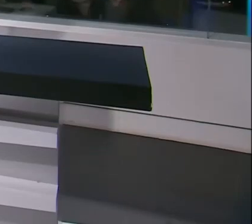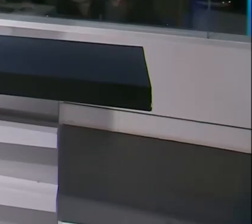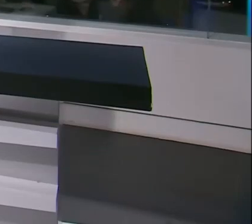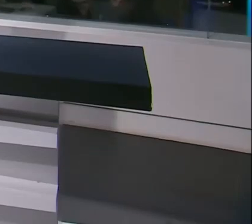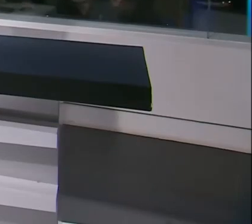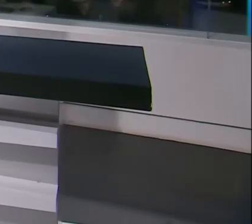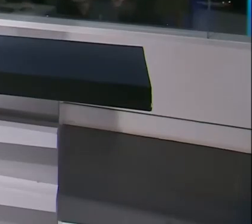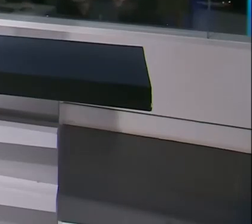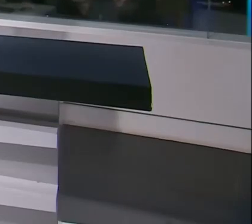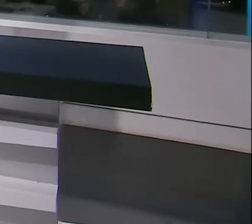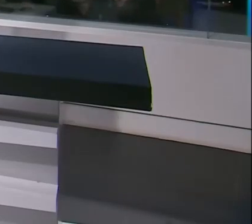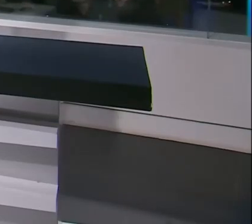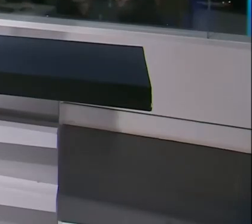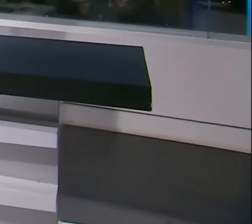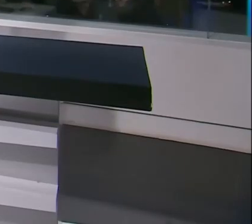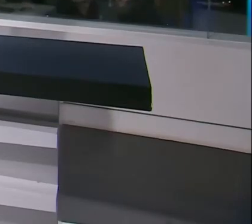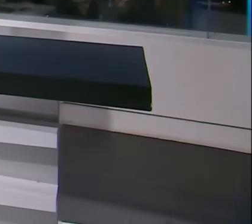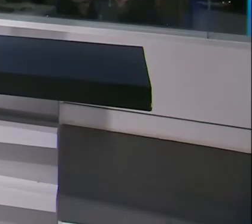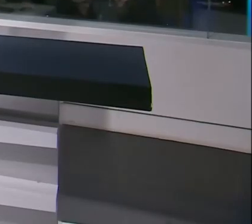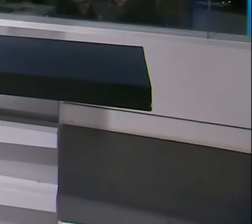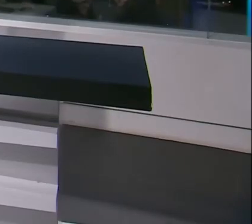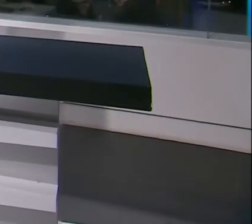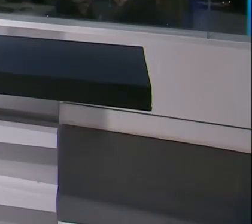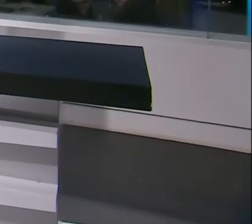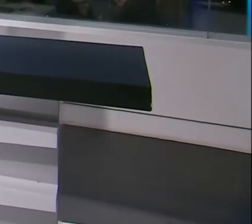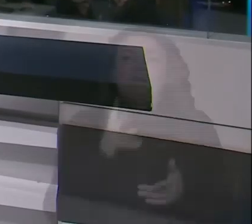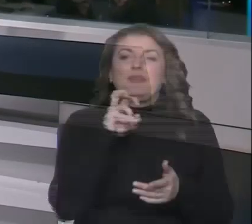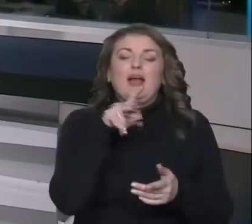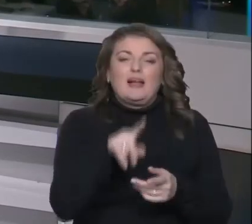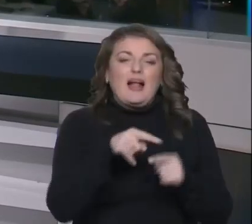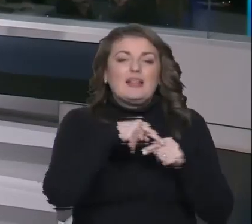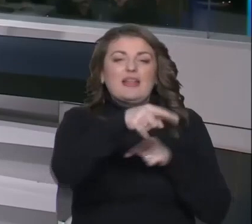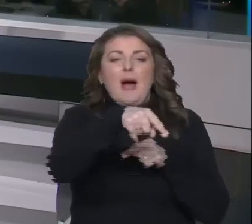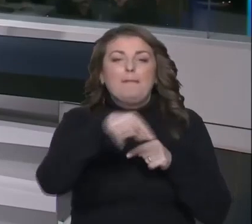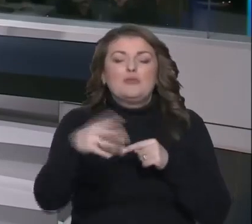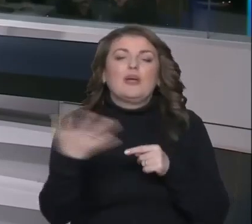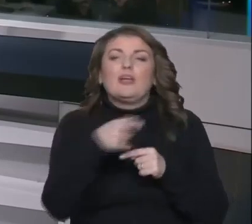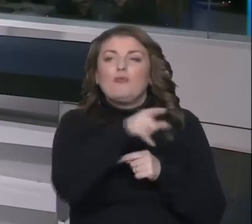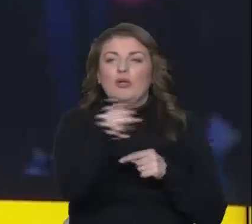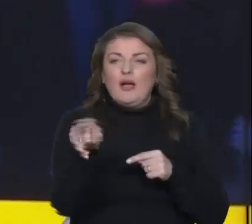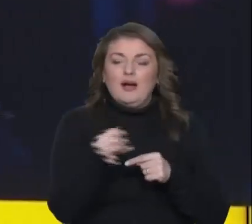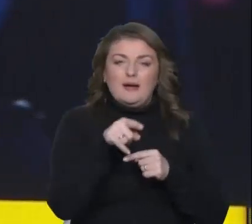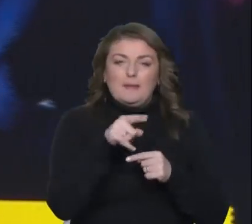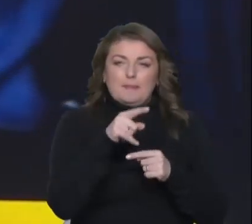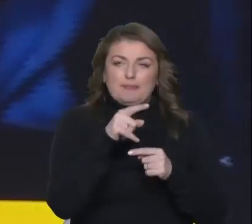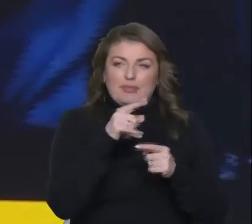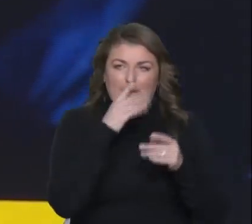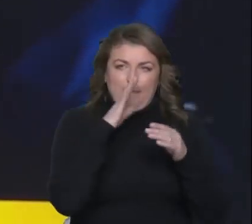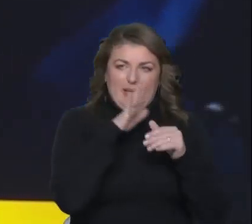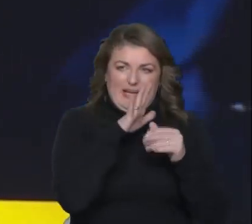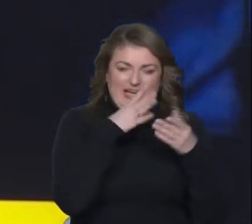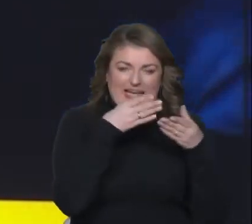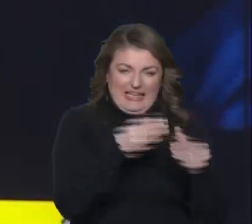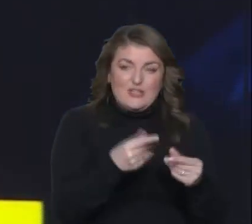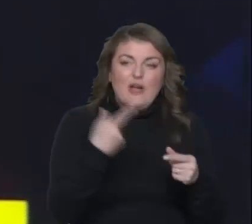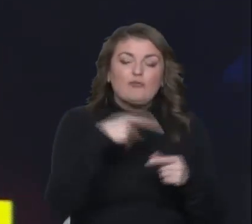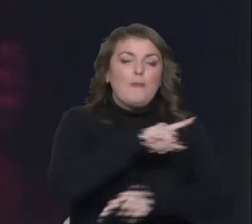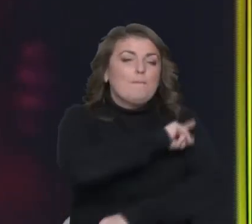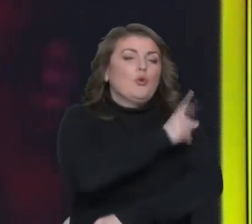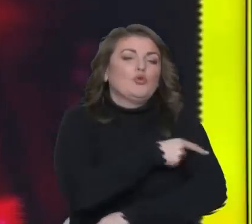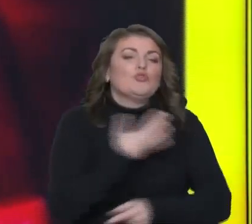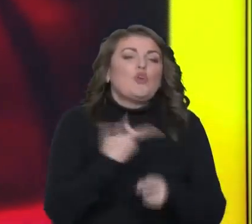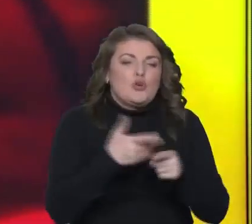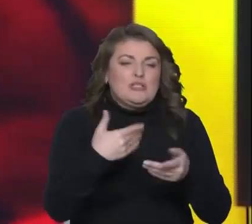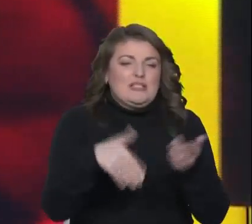трохи більше. В залежності від каналів, діапазонів, які вона пригничує, і в залежності від потужності